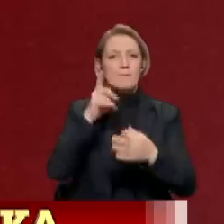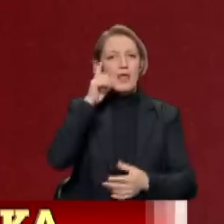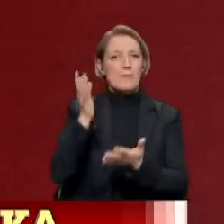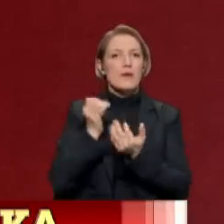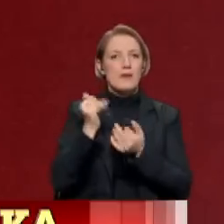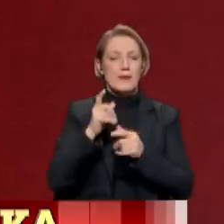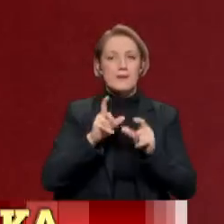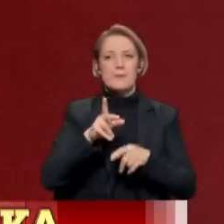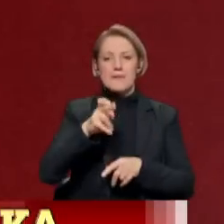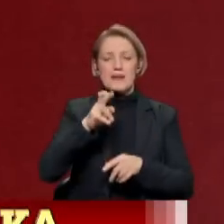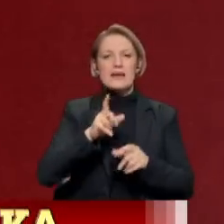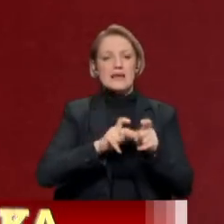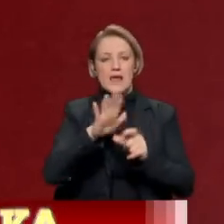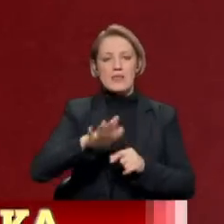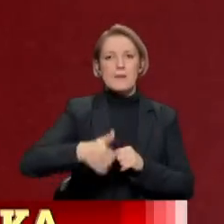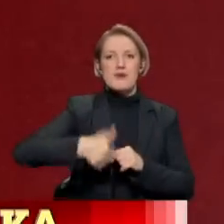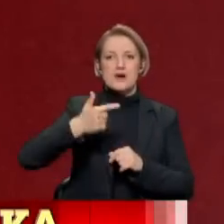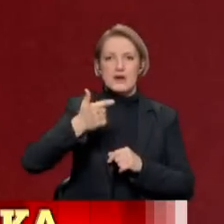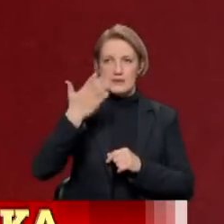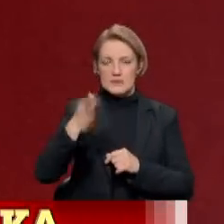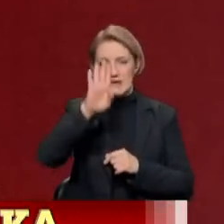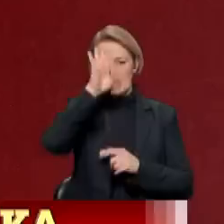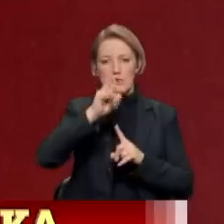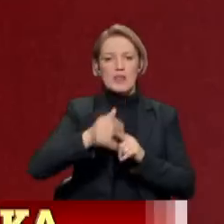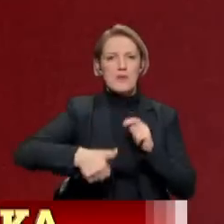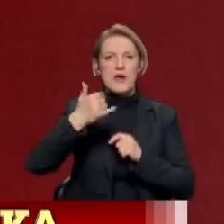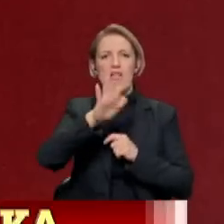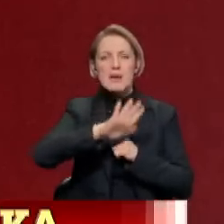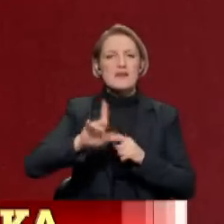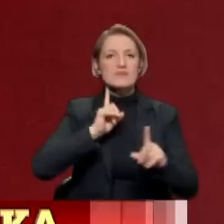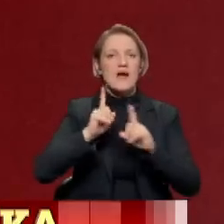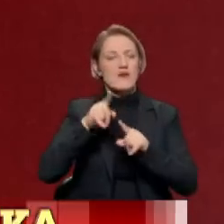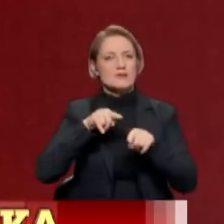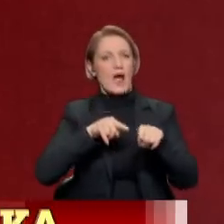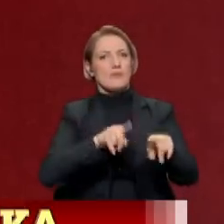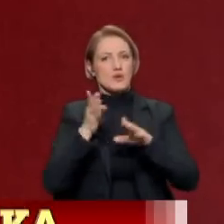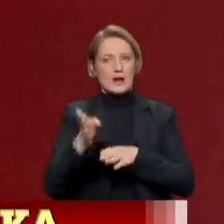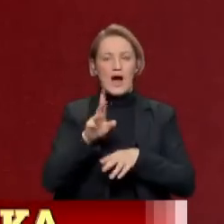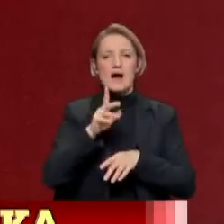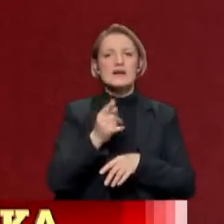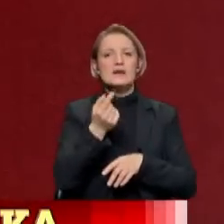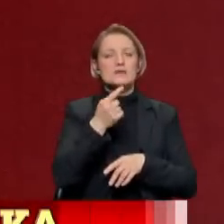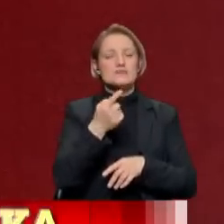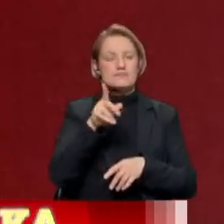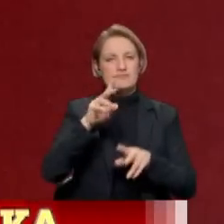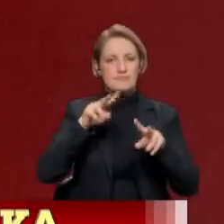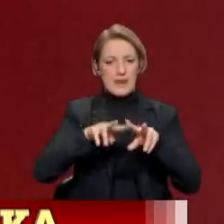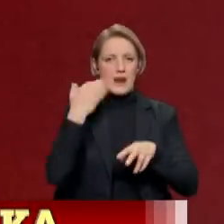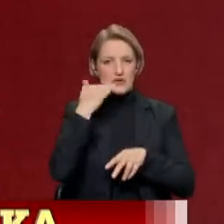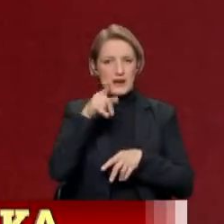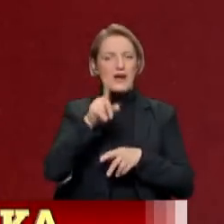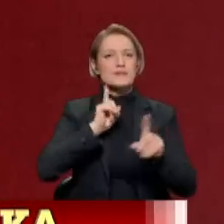Parti Genel Başkan Yardımcısı, partinin hukukçuları, İstanbul İl Başkanımız hepsi davayı izliyorlardı. Adım adım takip etti aslında